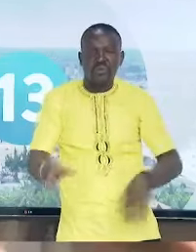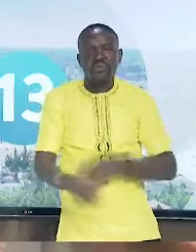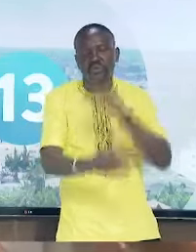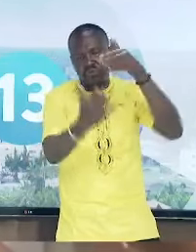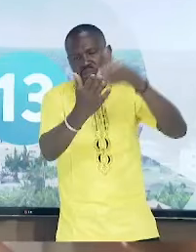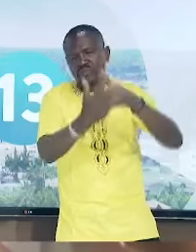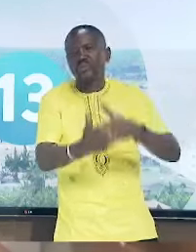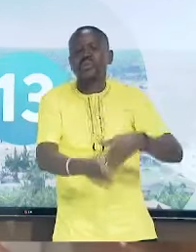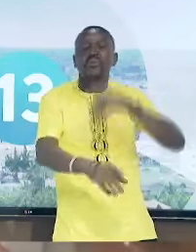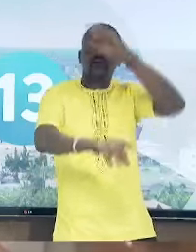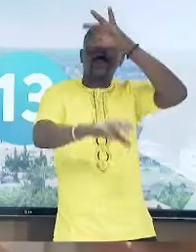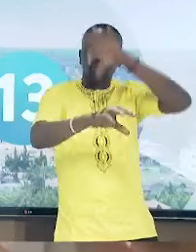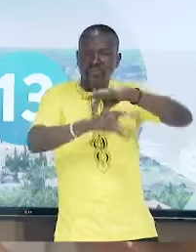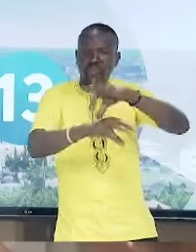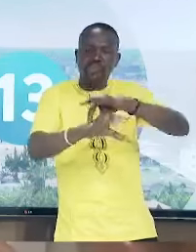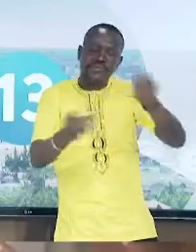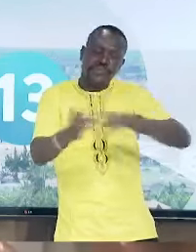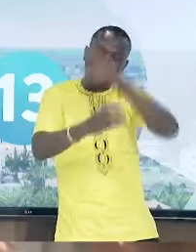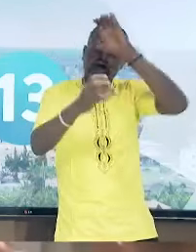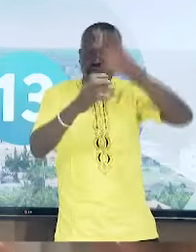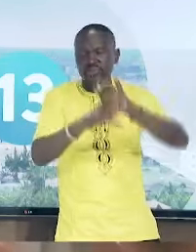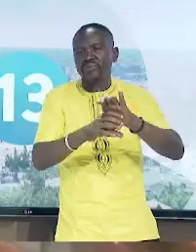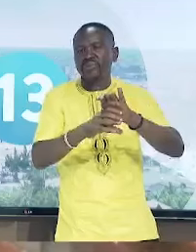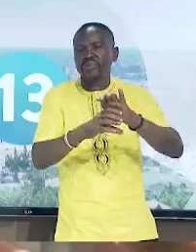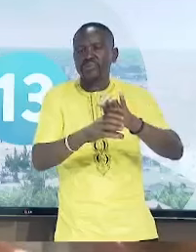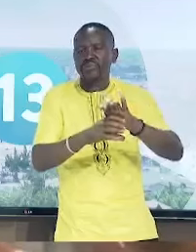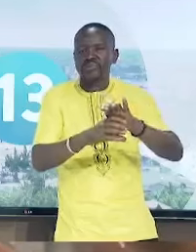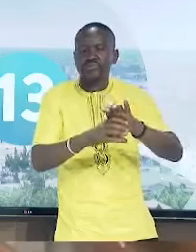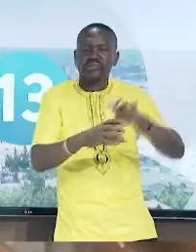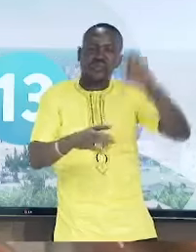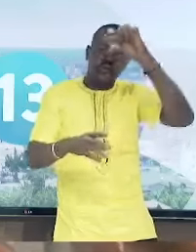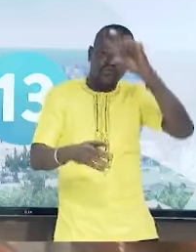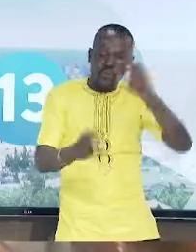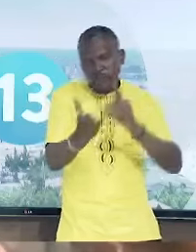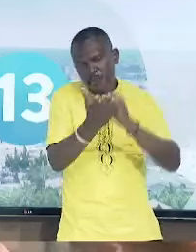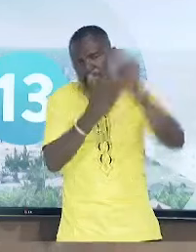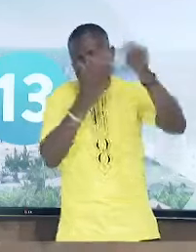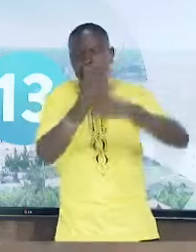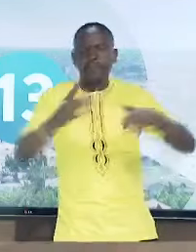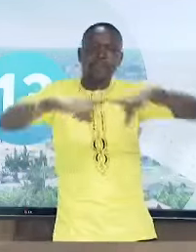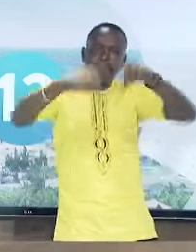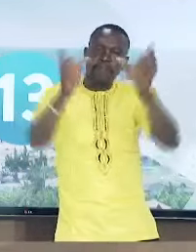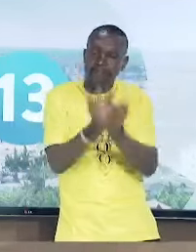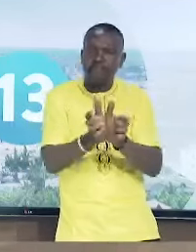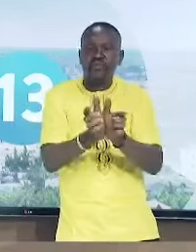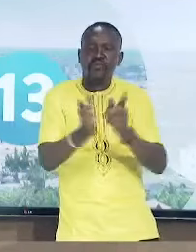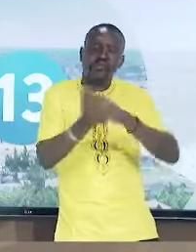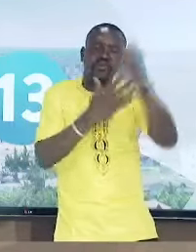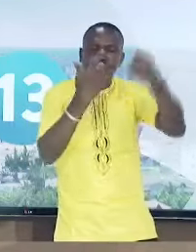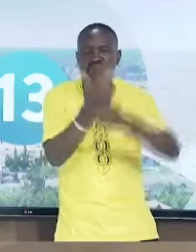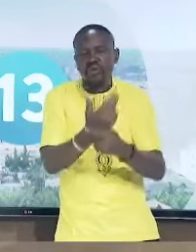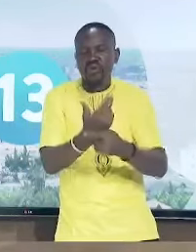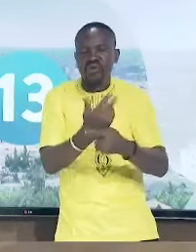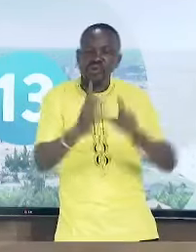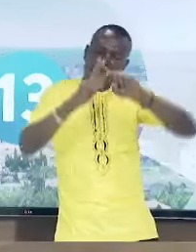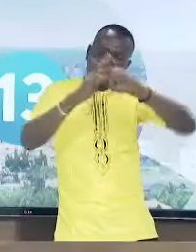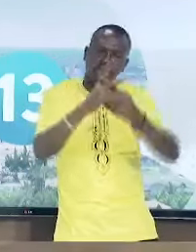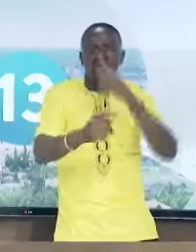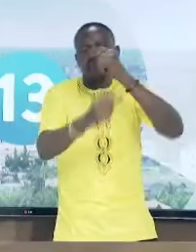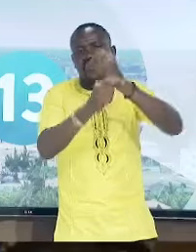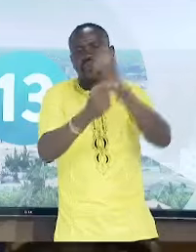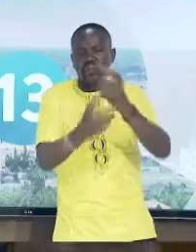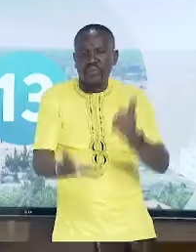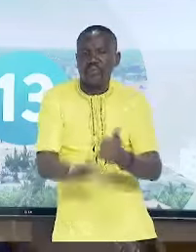territoriales, qui contribuent un tant soit peu au développement local. Le programme DEPAC a débuté ses activités d'appui